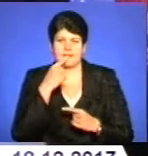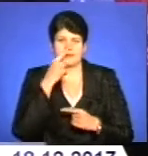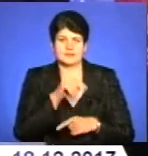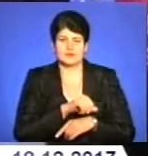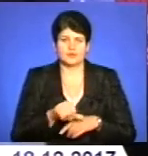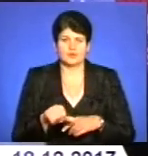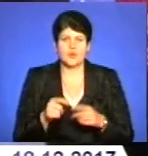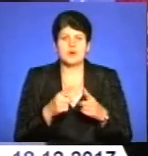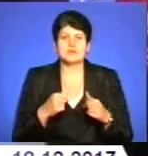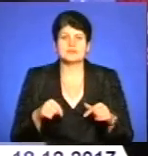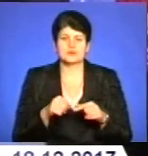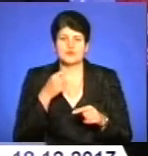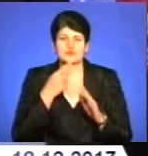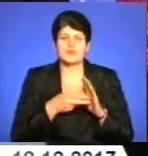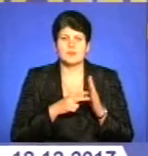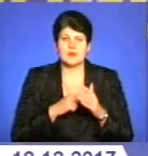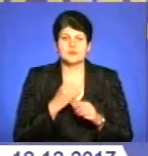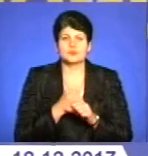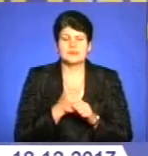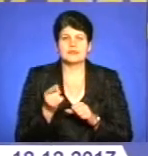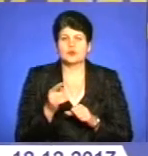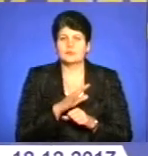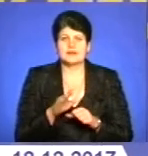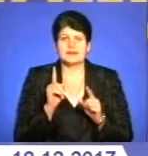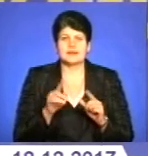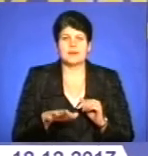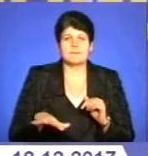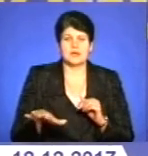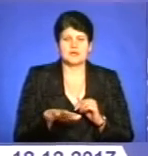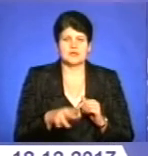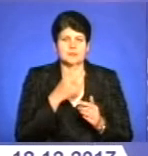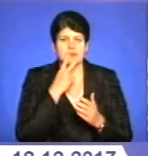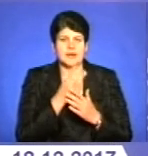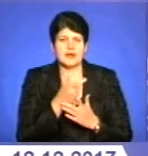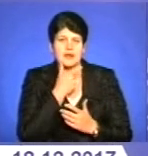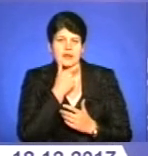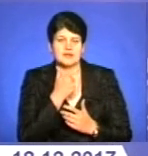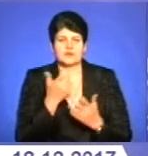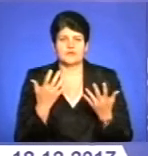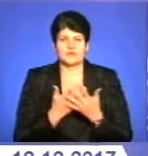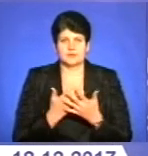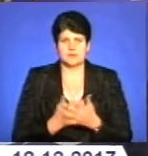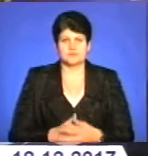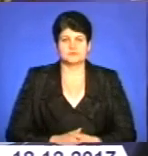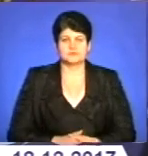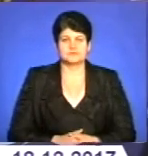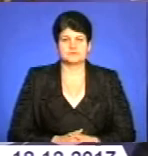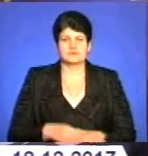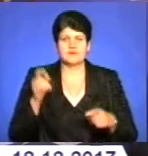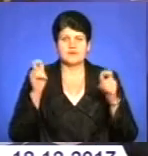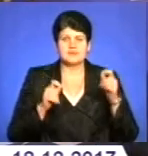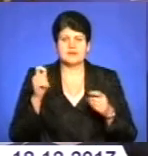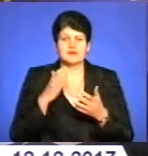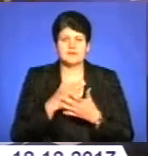Організатори кінофоруму кажуть, що у планах зробити Тернопіль не лише майданчиком для переглядів фільмів, а локацією для зйомок. Фестивалів є